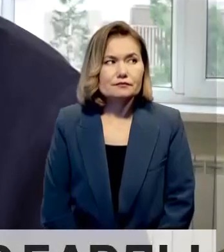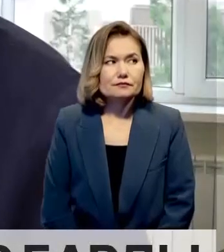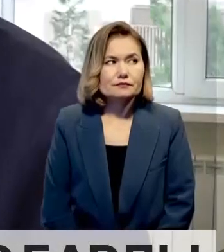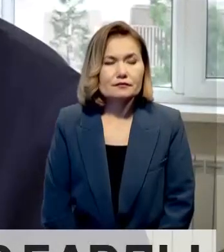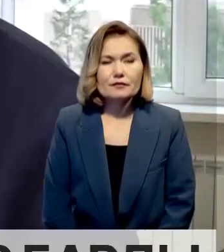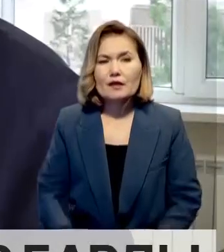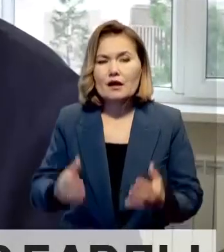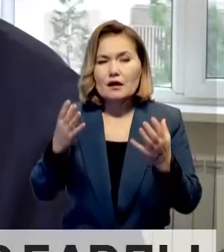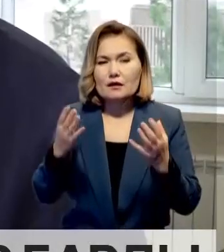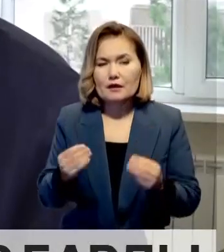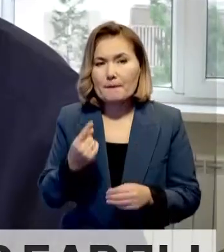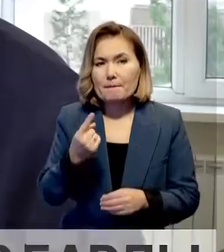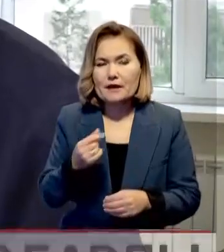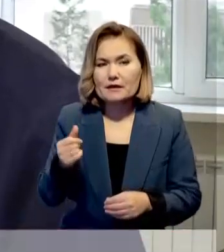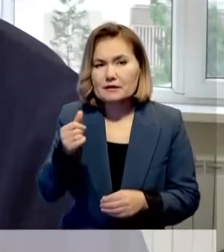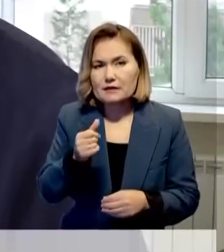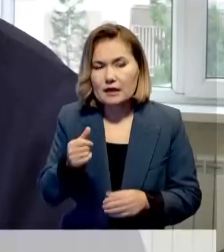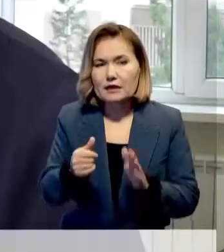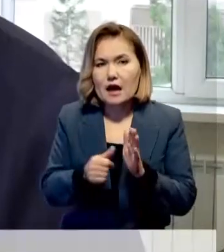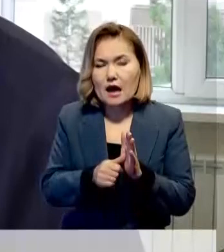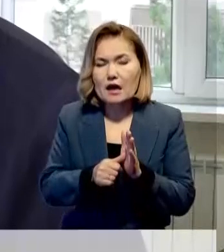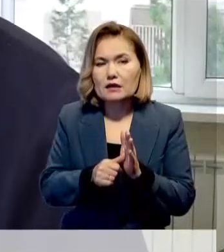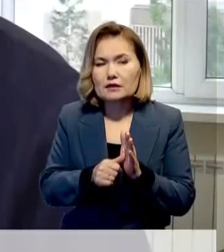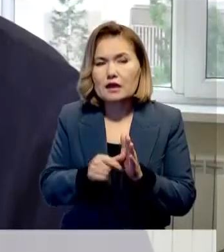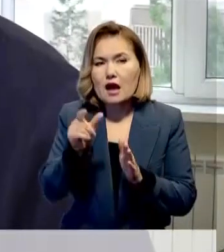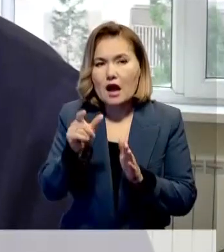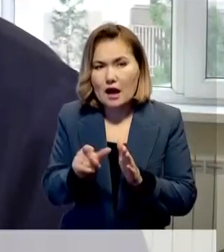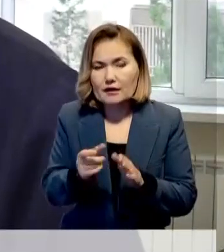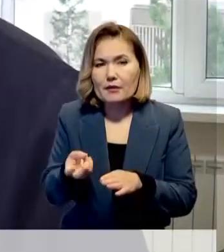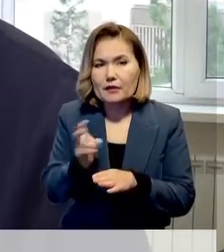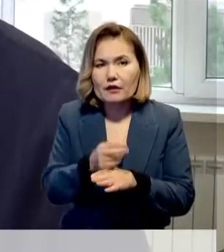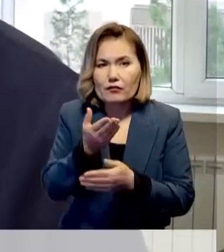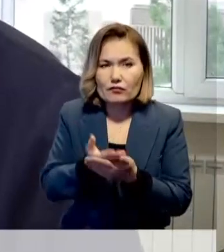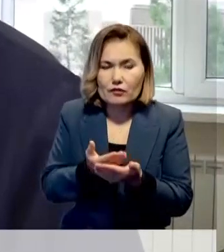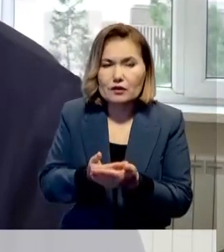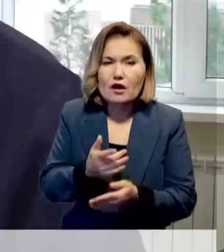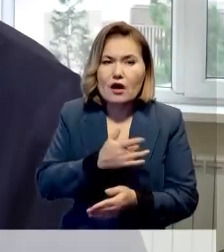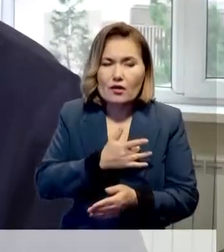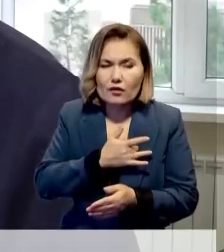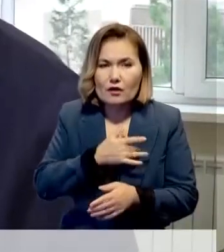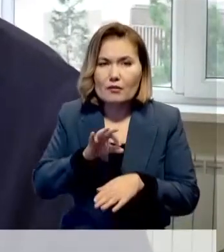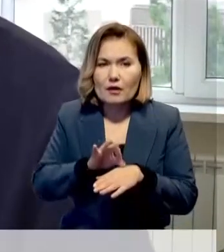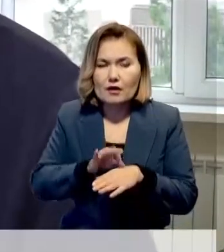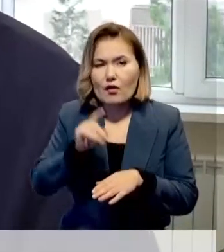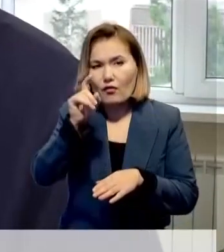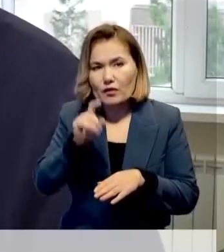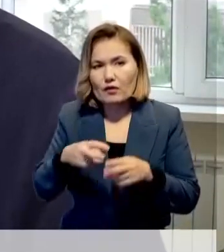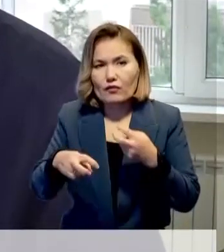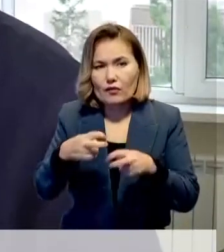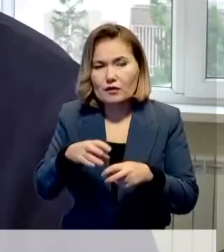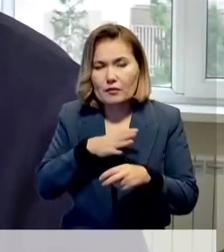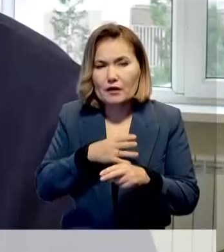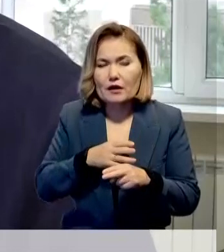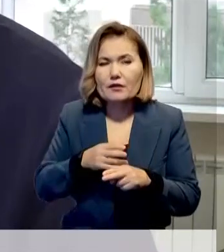Қазір бір сағаттың ішінде 6 науқасты қабылдадым. Ол науқастар инсульт көтерген, омыртқасына жарақат болған және